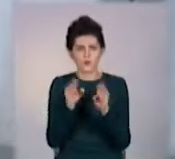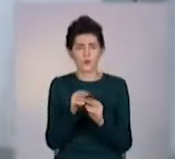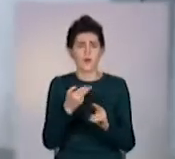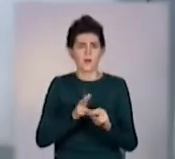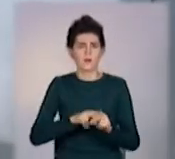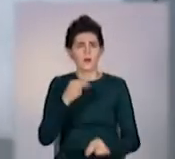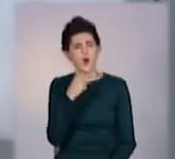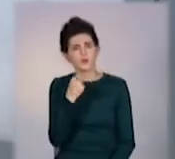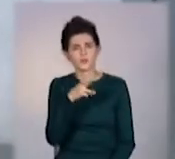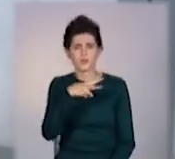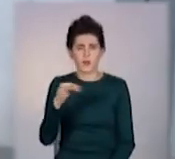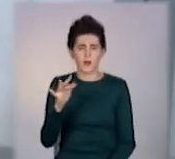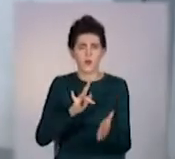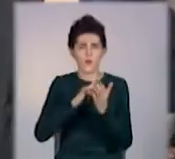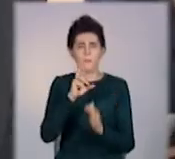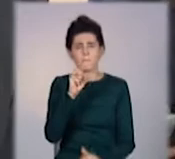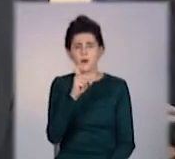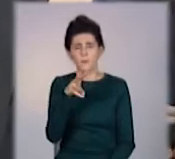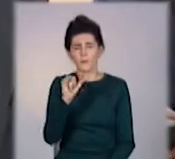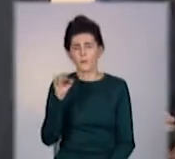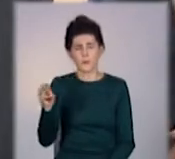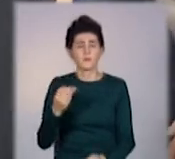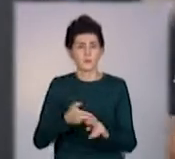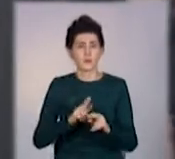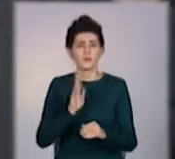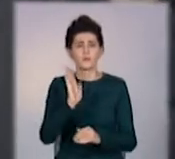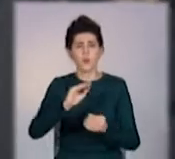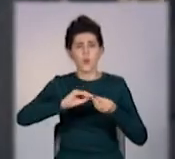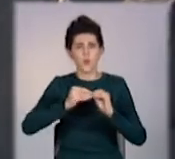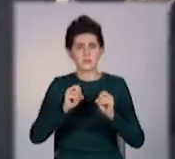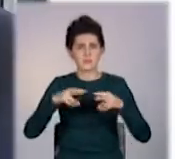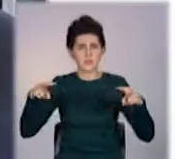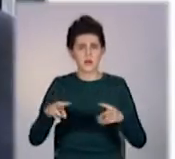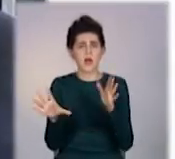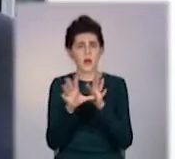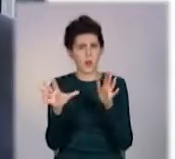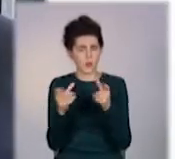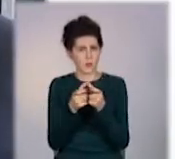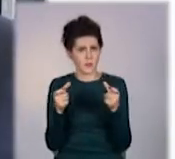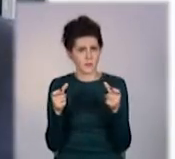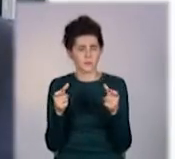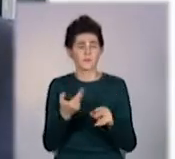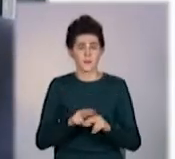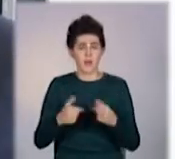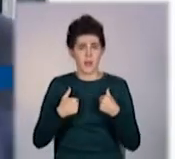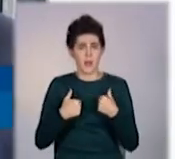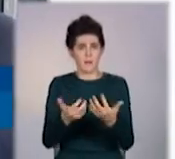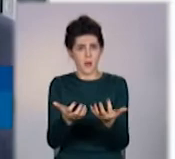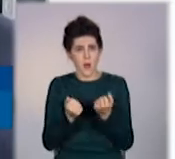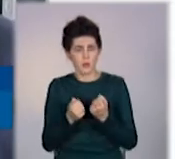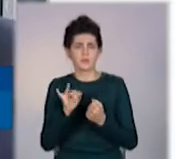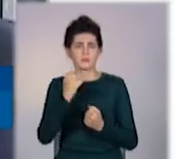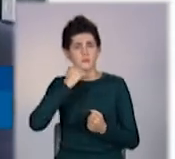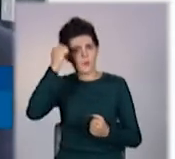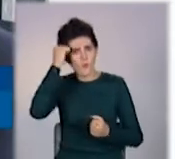міський голова Бахмута. Але незабаром усі ці проблеми вирішить електронний квиток. Я отримую неодноразово і